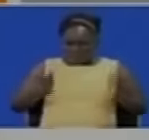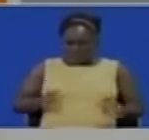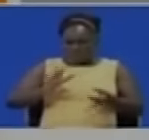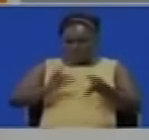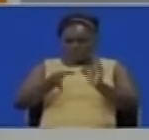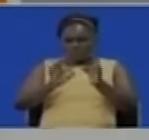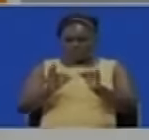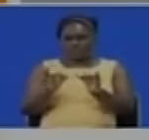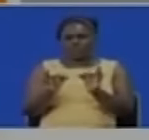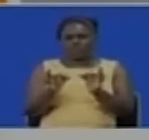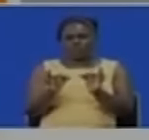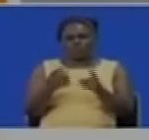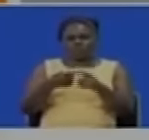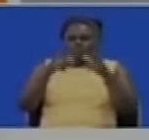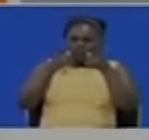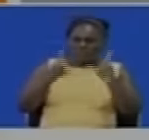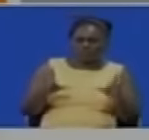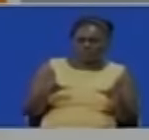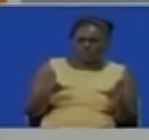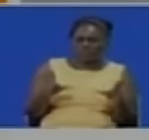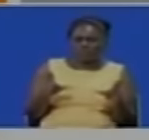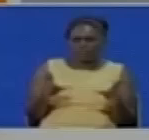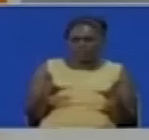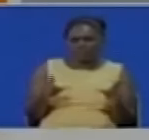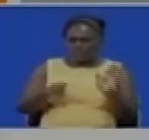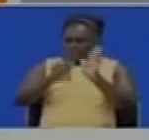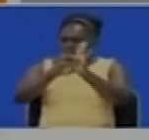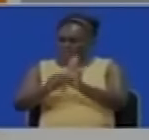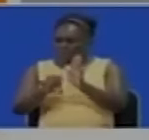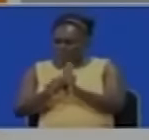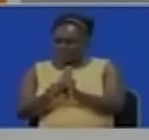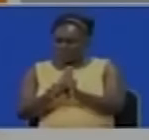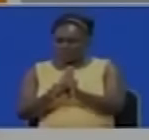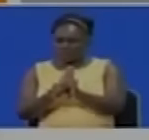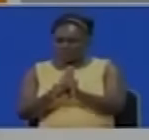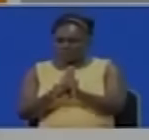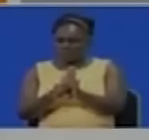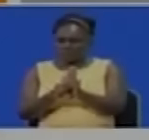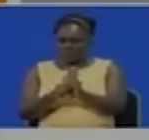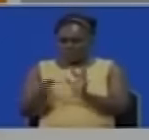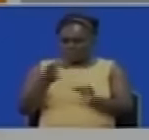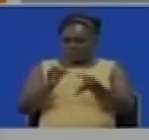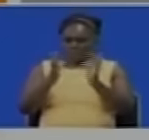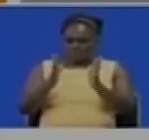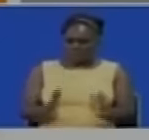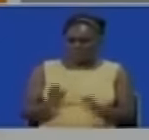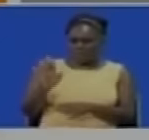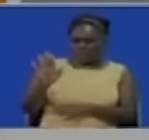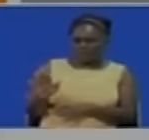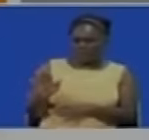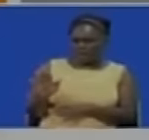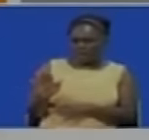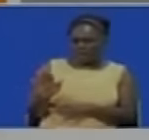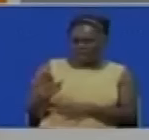lugha moja hadi nyingine au mkalimani. Mfano katika sentensi, mtarijumani yule amebobea